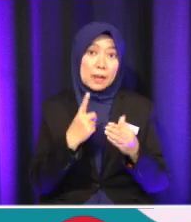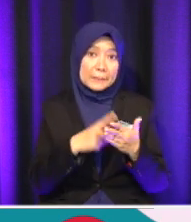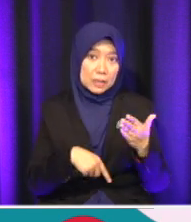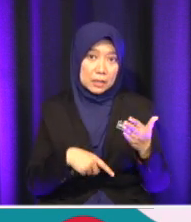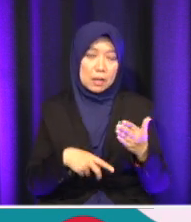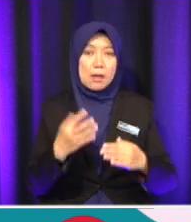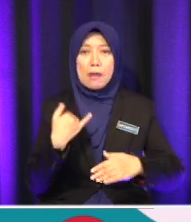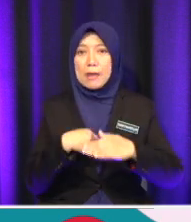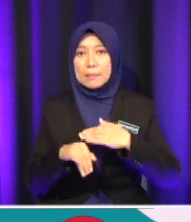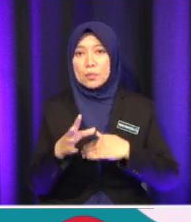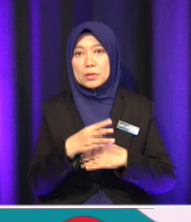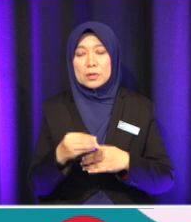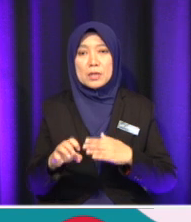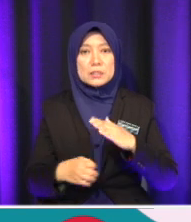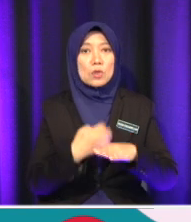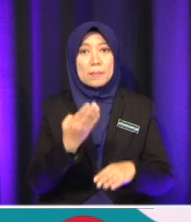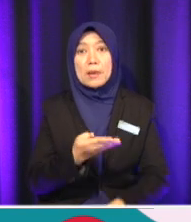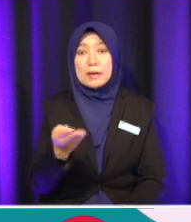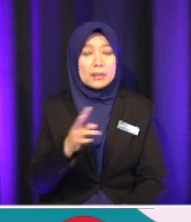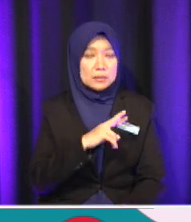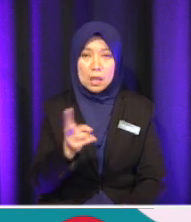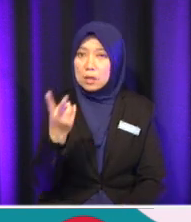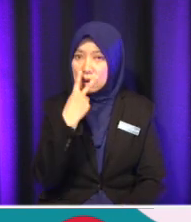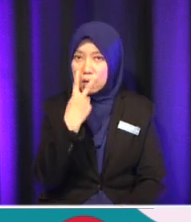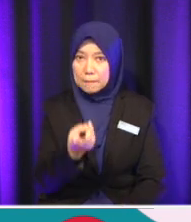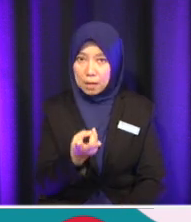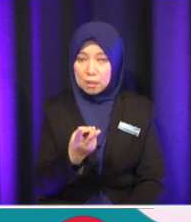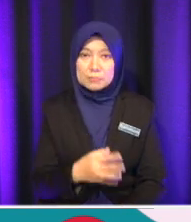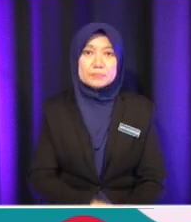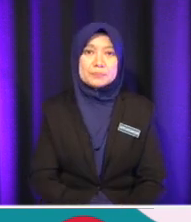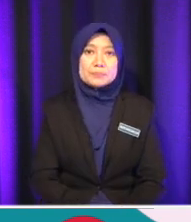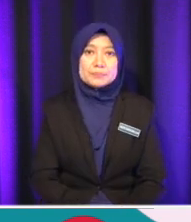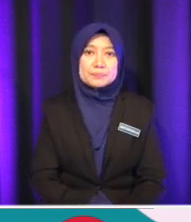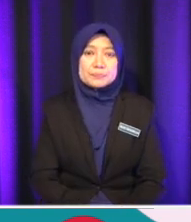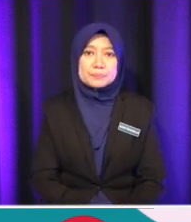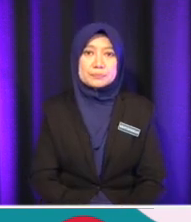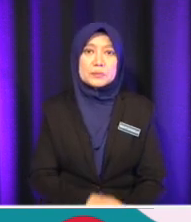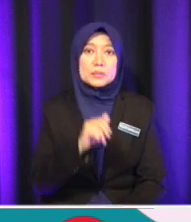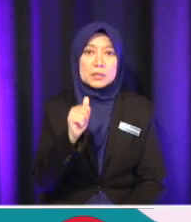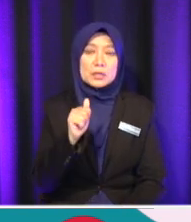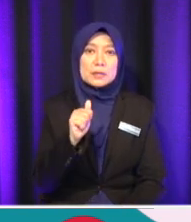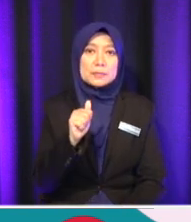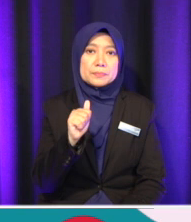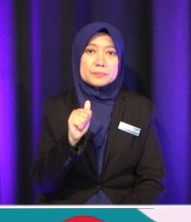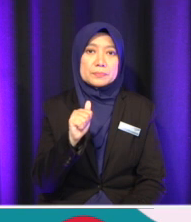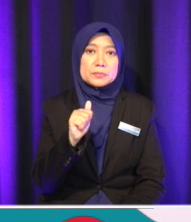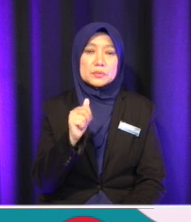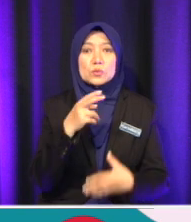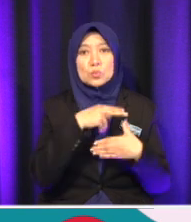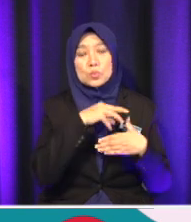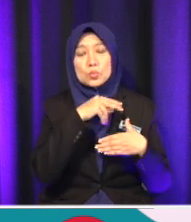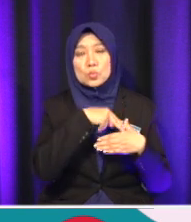impor dan export barang tak nampak oke eh pilihan e keuntungan